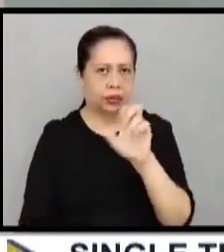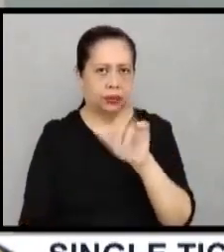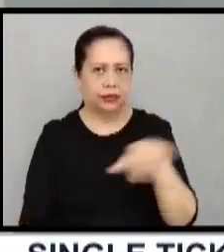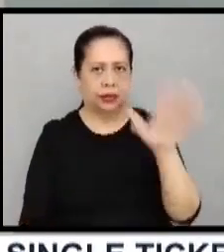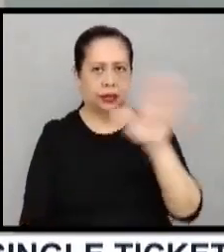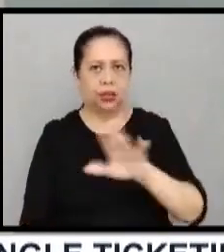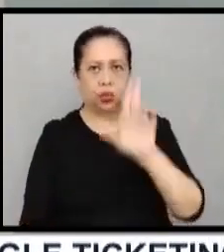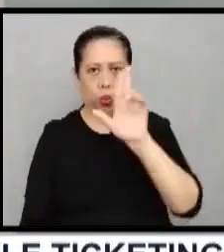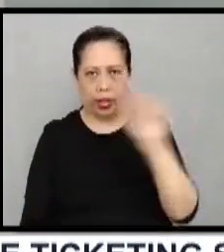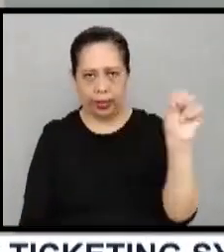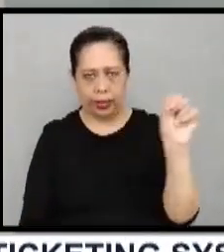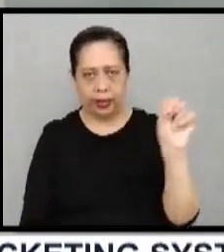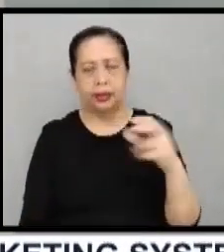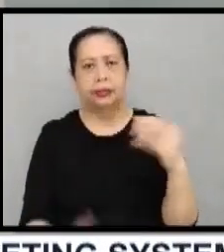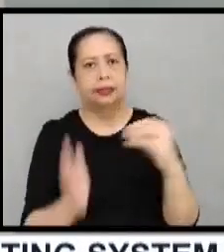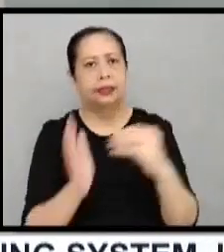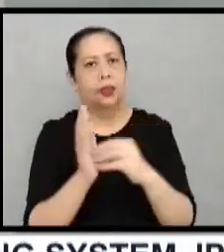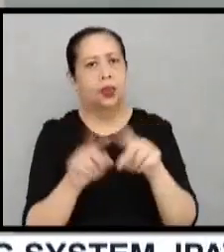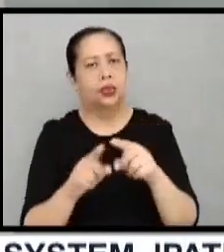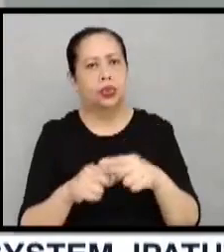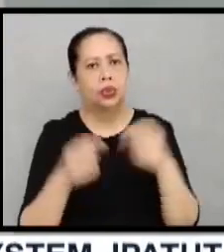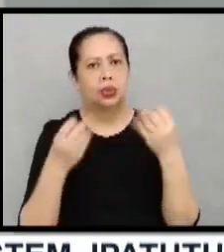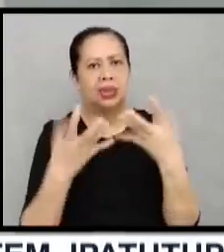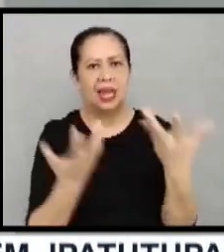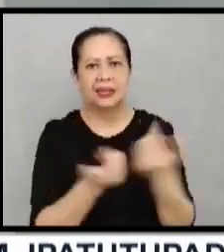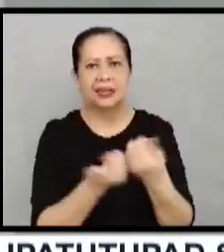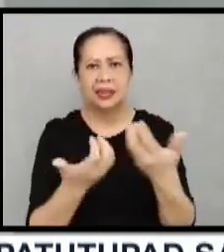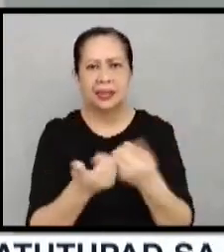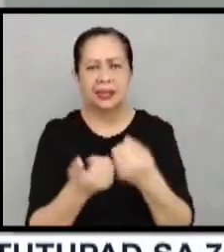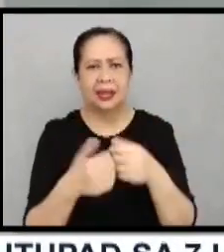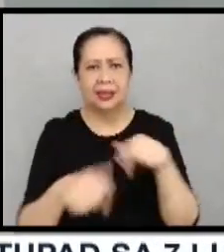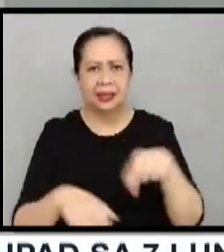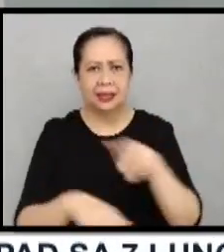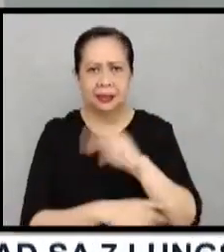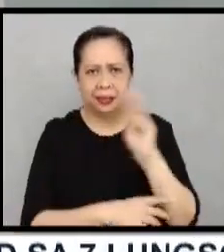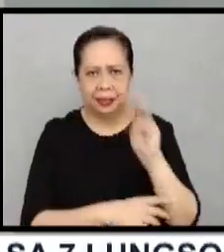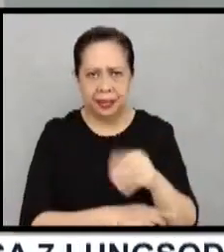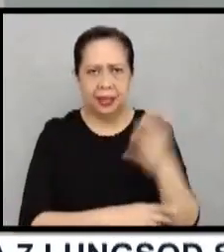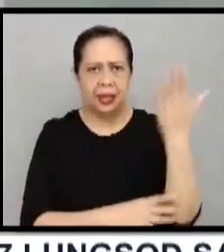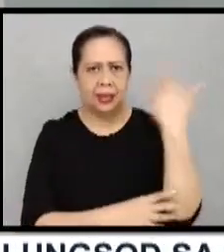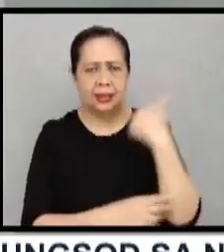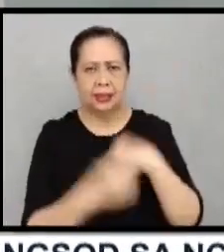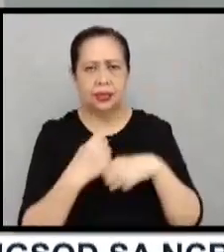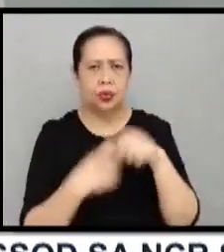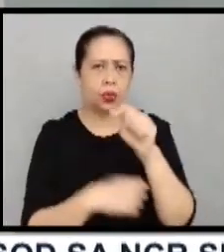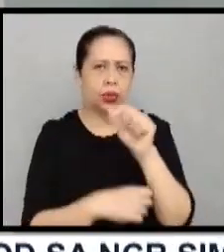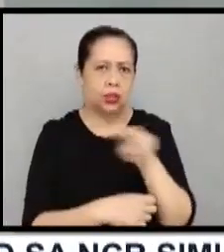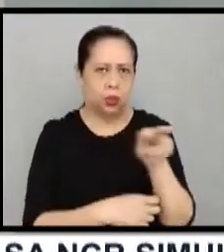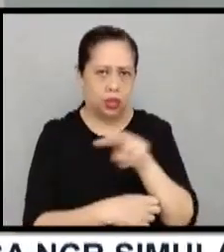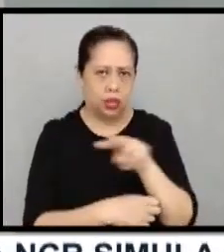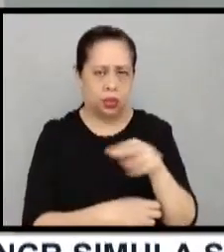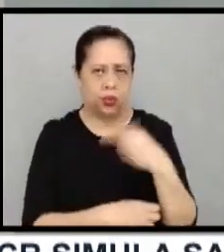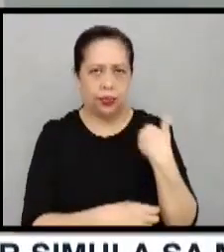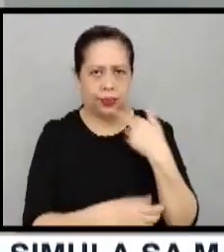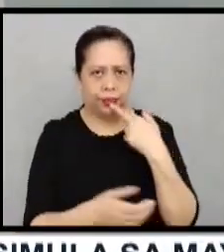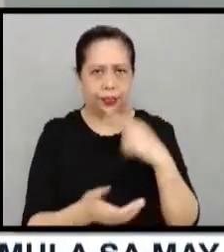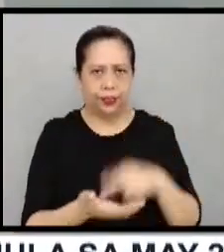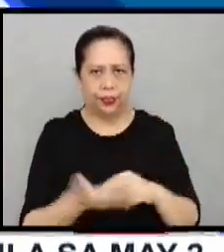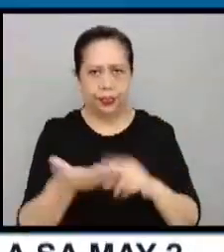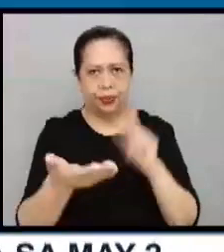Nations, nakapagtala rin ng maraming aksidente sa Metro Manila noong 2022. Si Karen Villanda sa detalye.